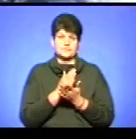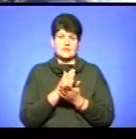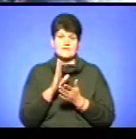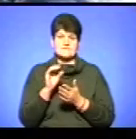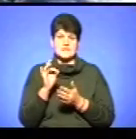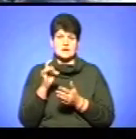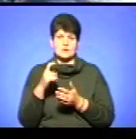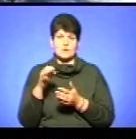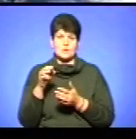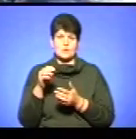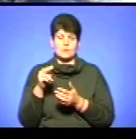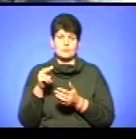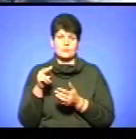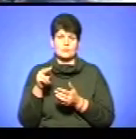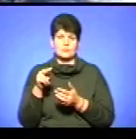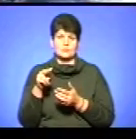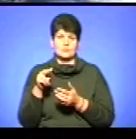верхоплут, і